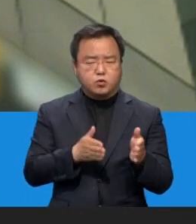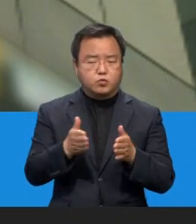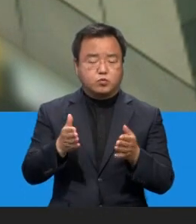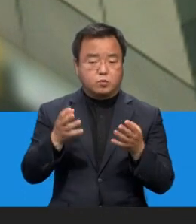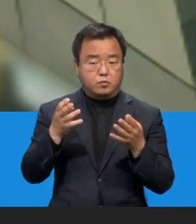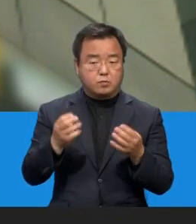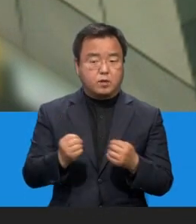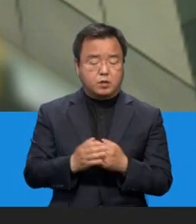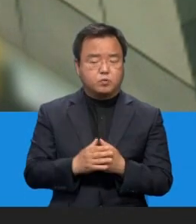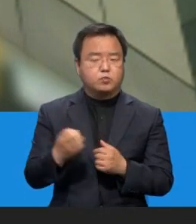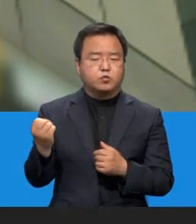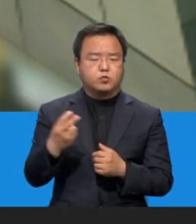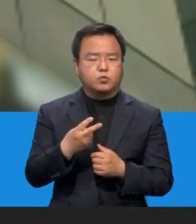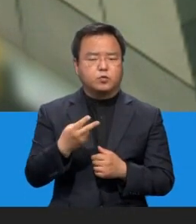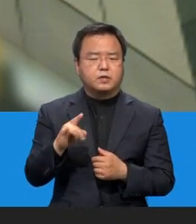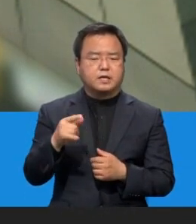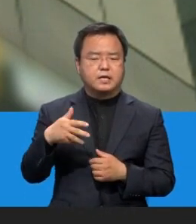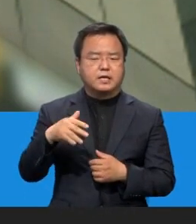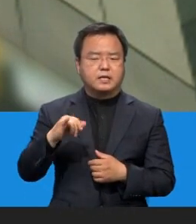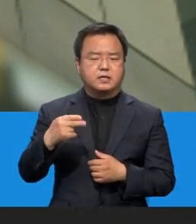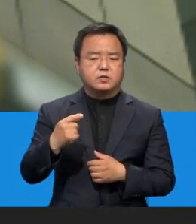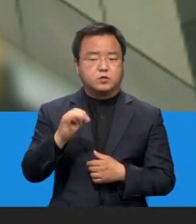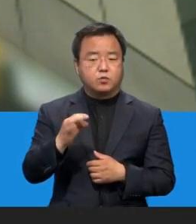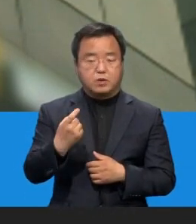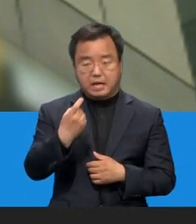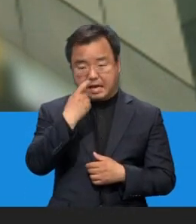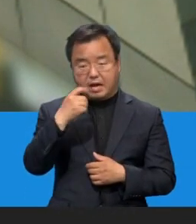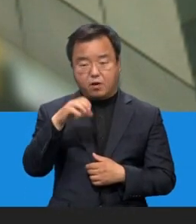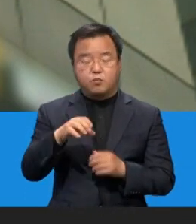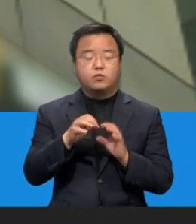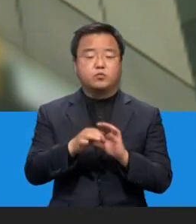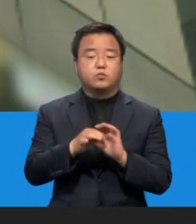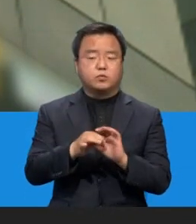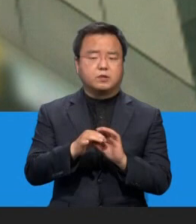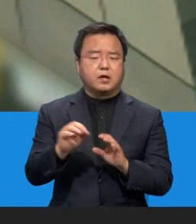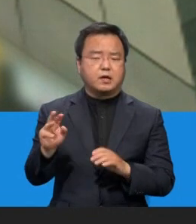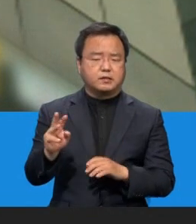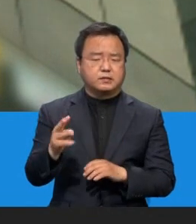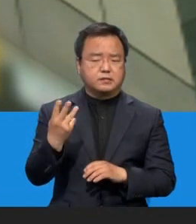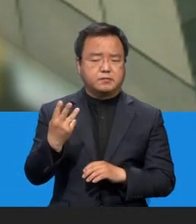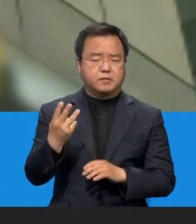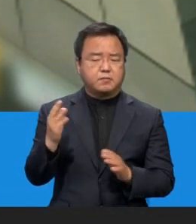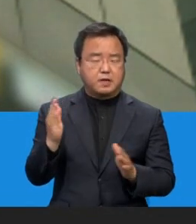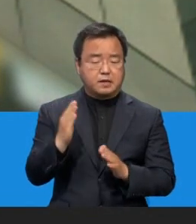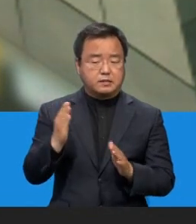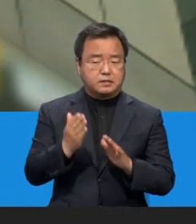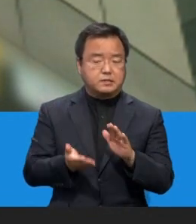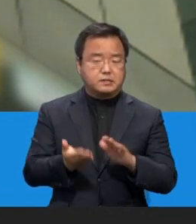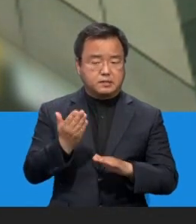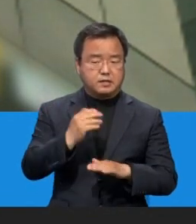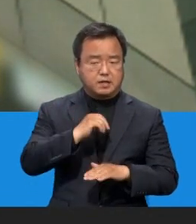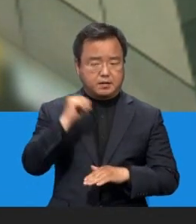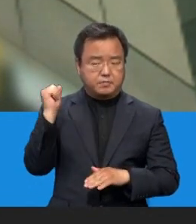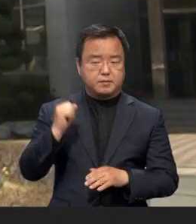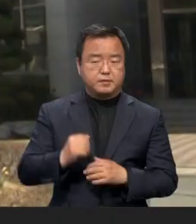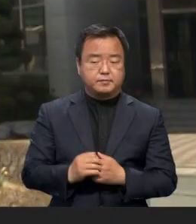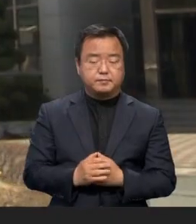명의 쏟아져 나왔습니다 입시 과정을 들여다 봤더니 그럴 만한 이유가 있었습니다 금 차후 기사입니다